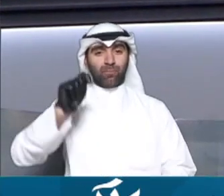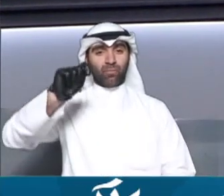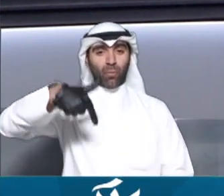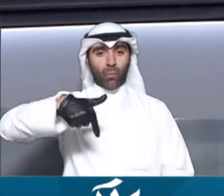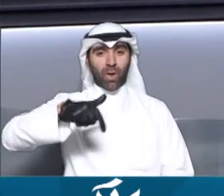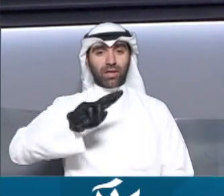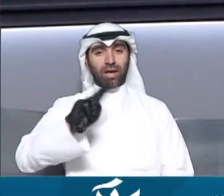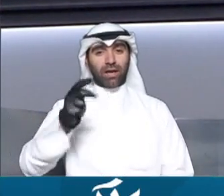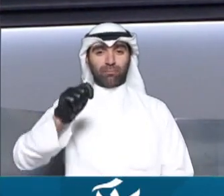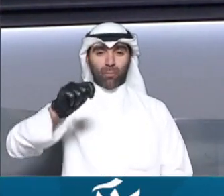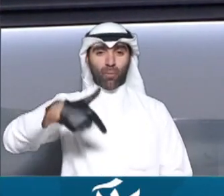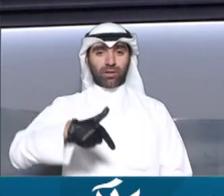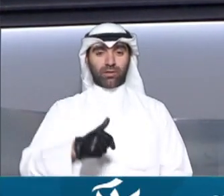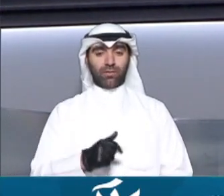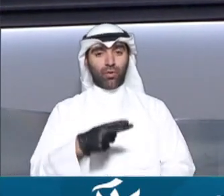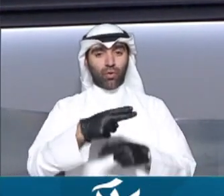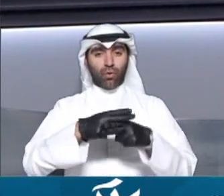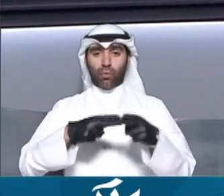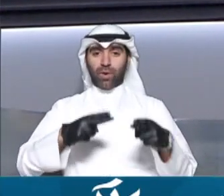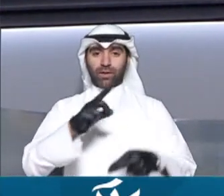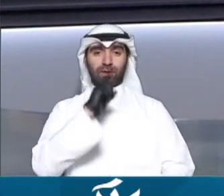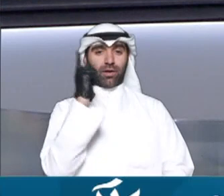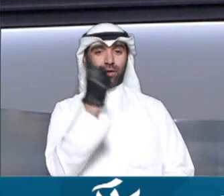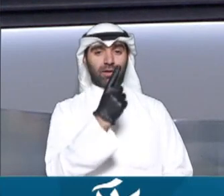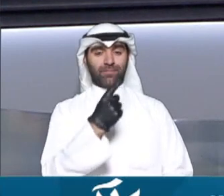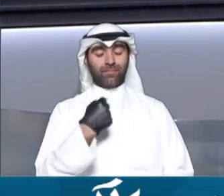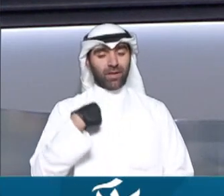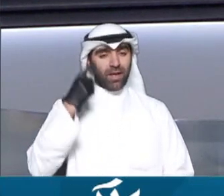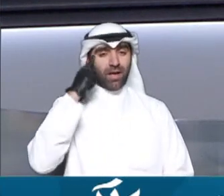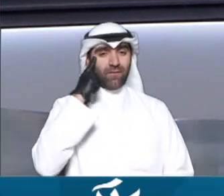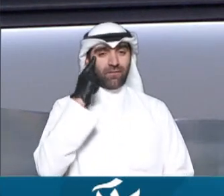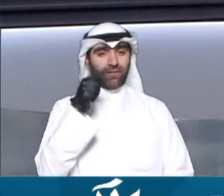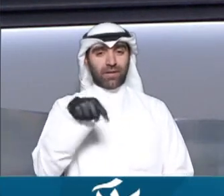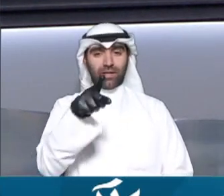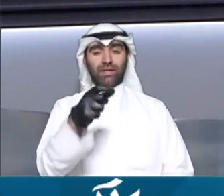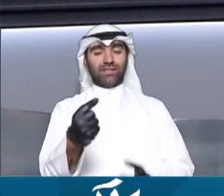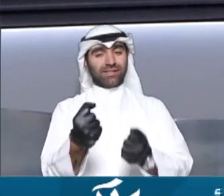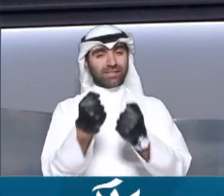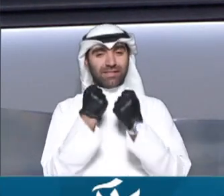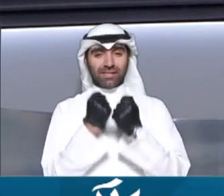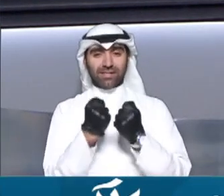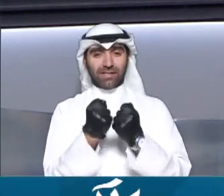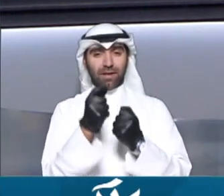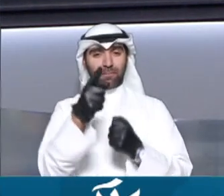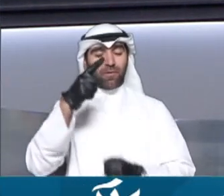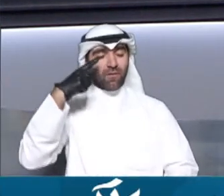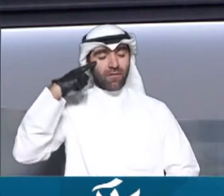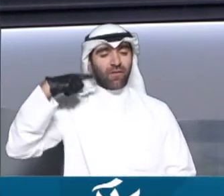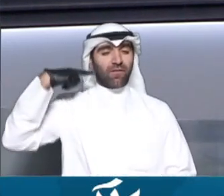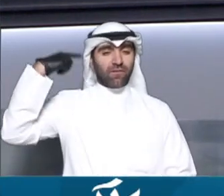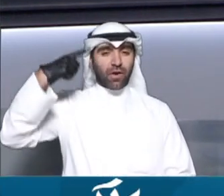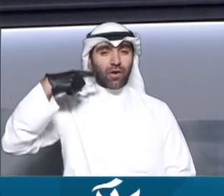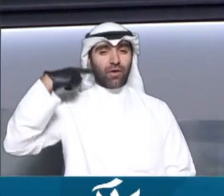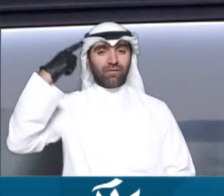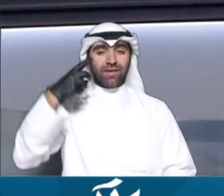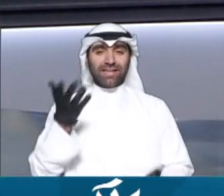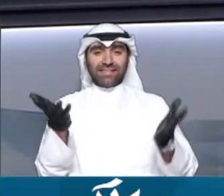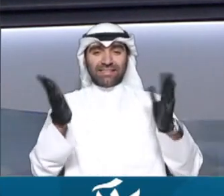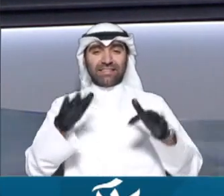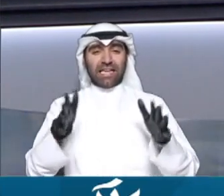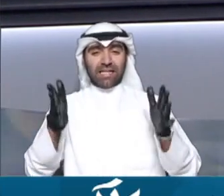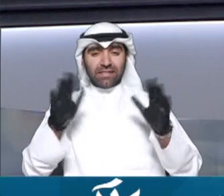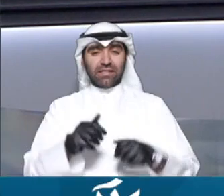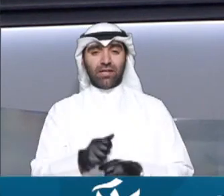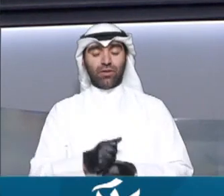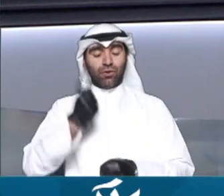شرفاء، والله حاسين في معاناتكم، حاسين في الإرهاق الذهني والبدني وضغط العمل